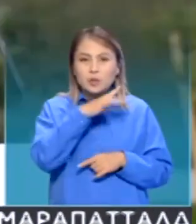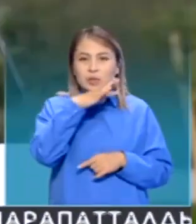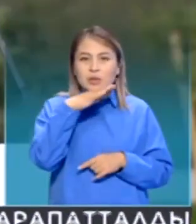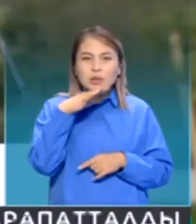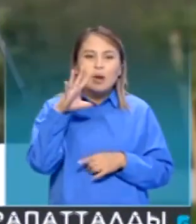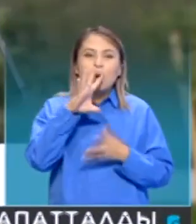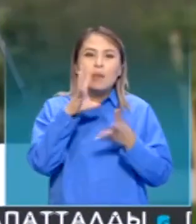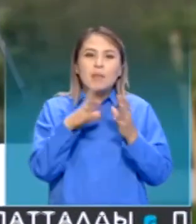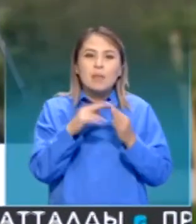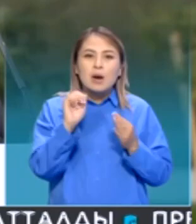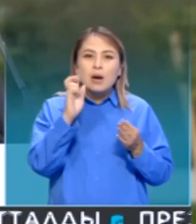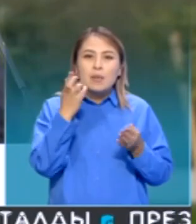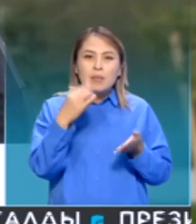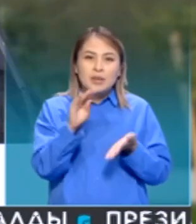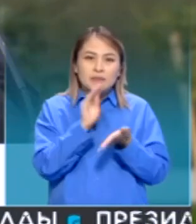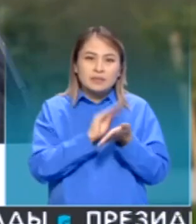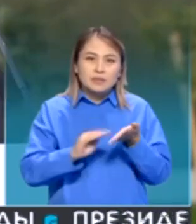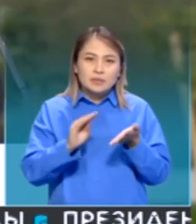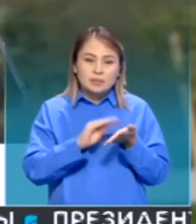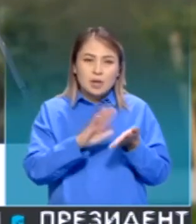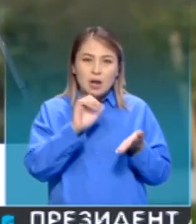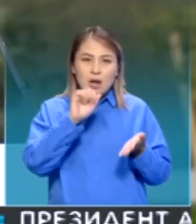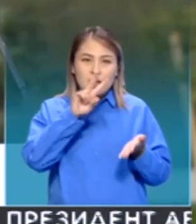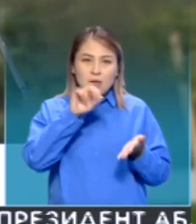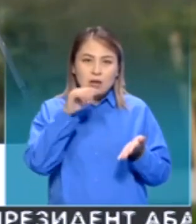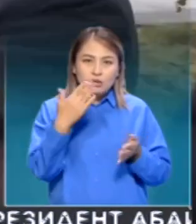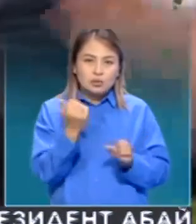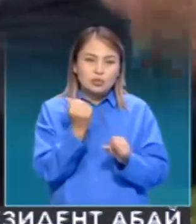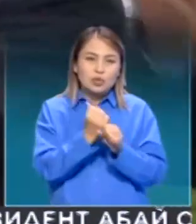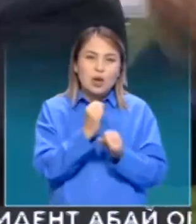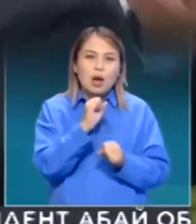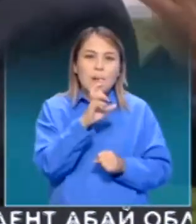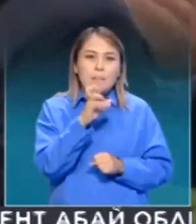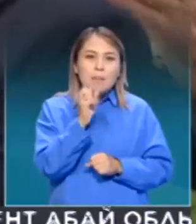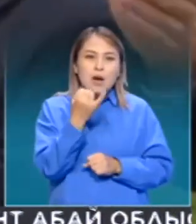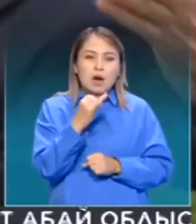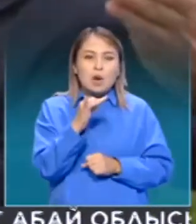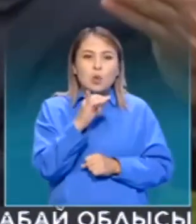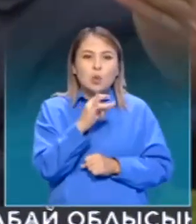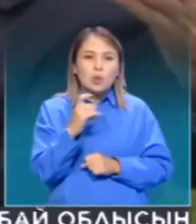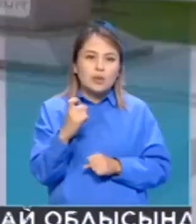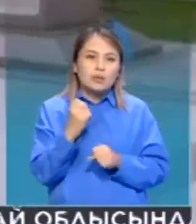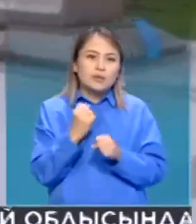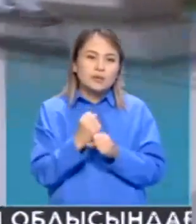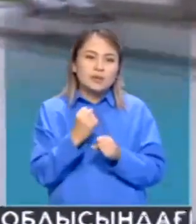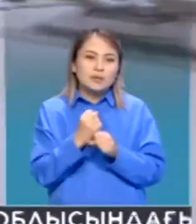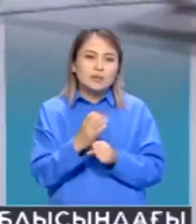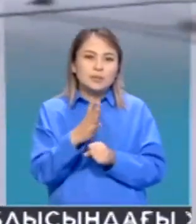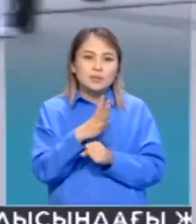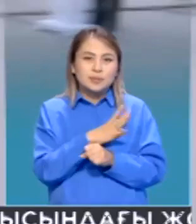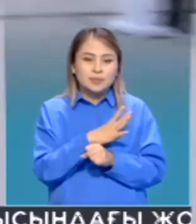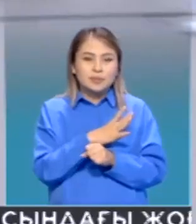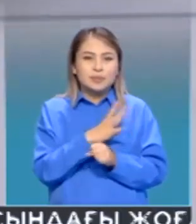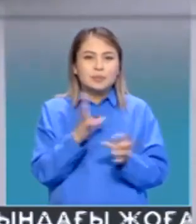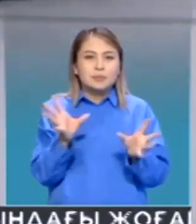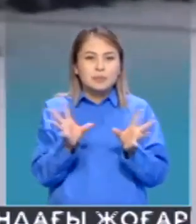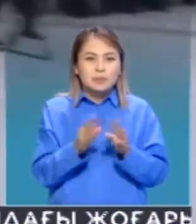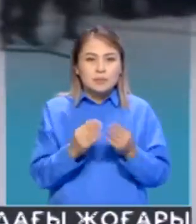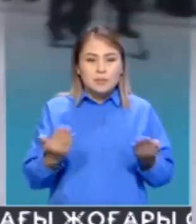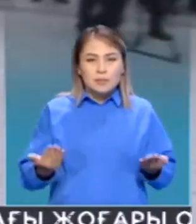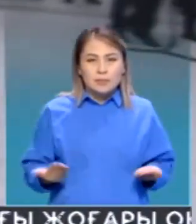көптеген деректерді Абай елінен алдыртып отырған. Алаш ұранды Абай рухты зерттеу жолында от пен суды бірге кешті.